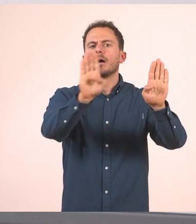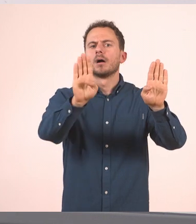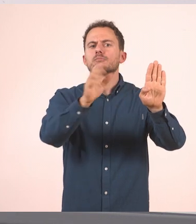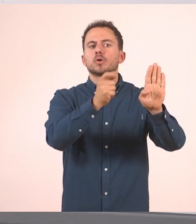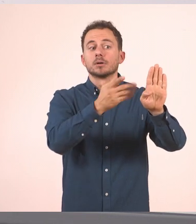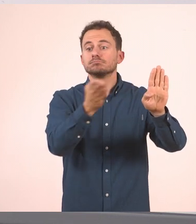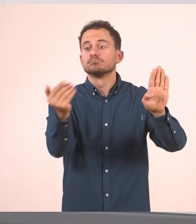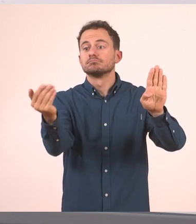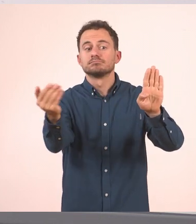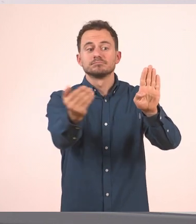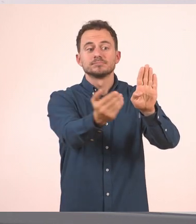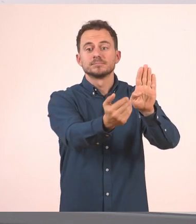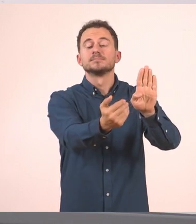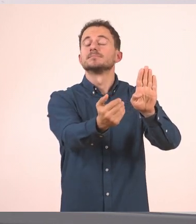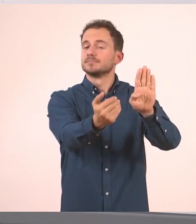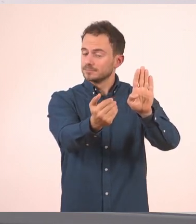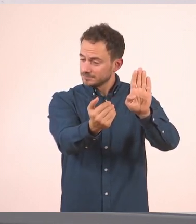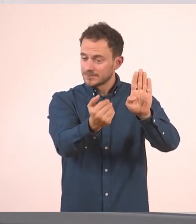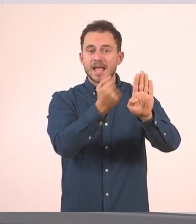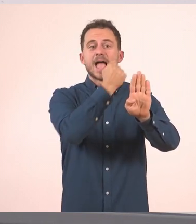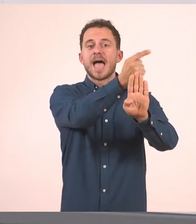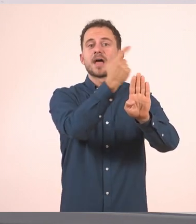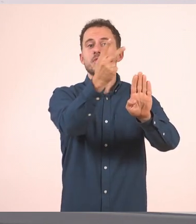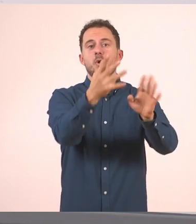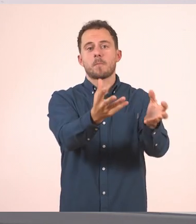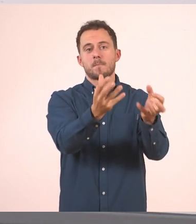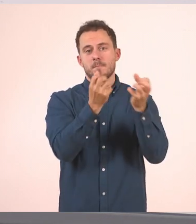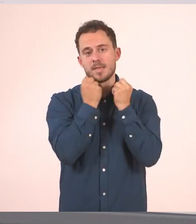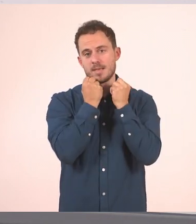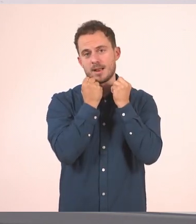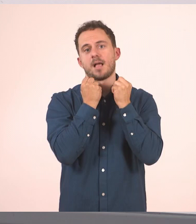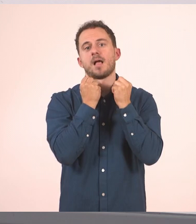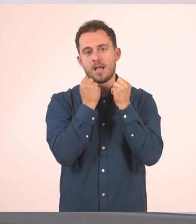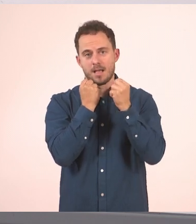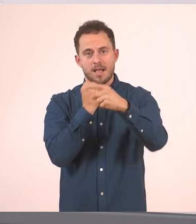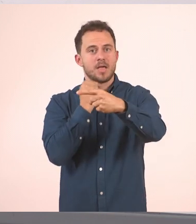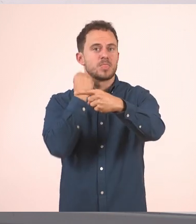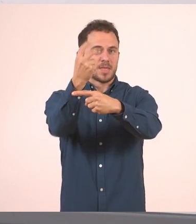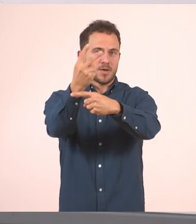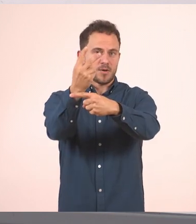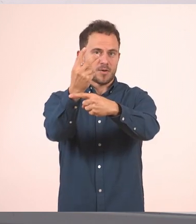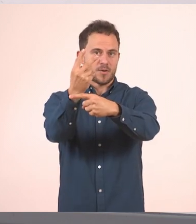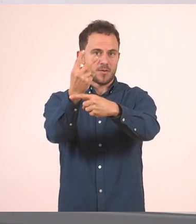Σας ακούω. 2. Τέλεια. Τα θυμάστε, μπράβο σας.